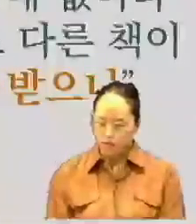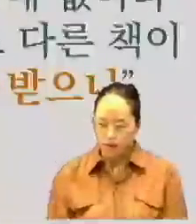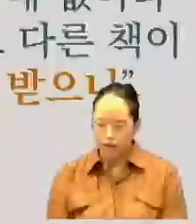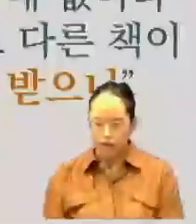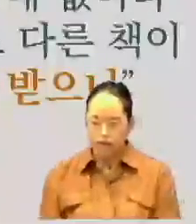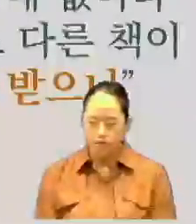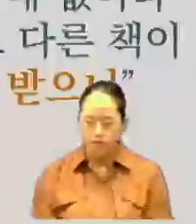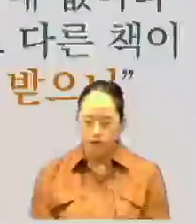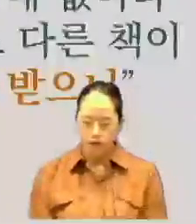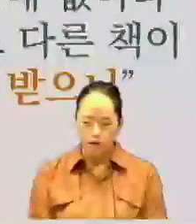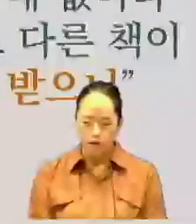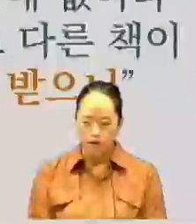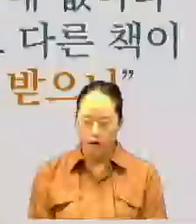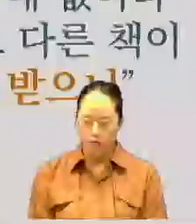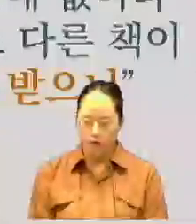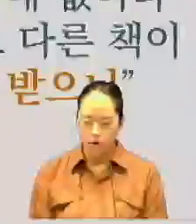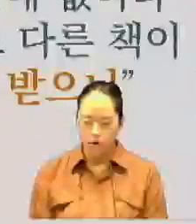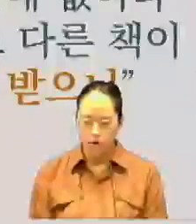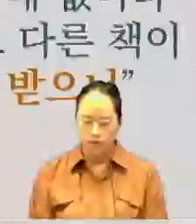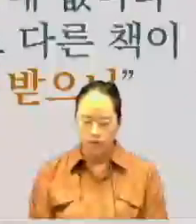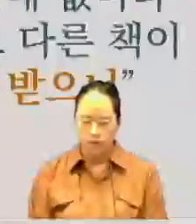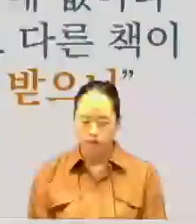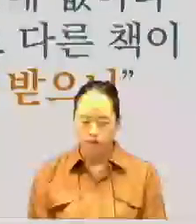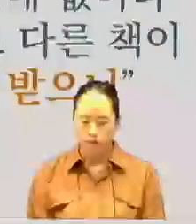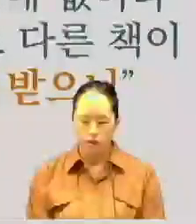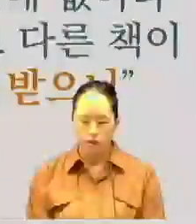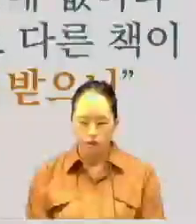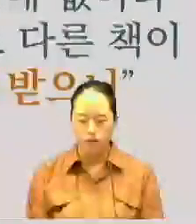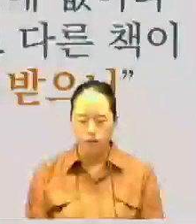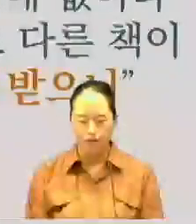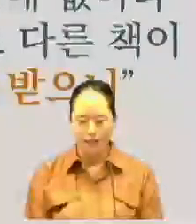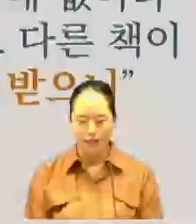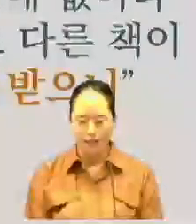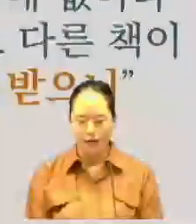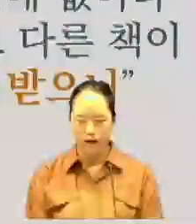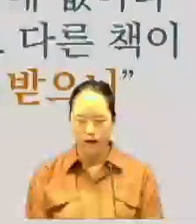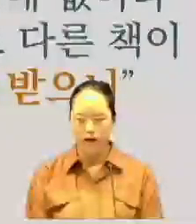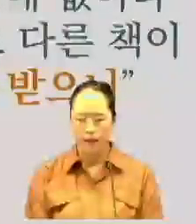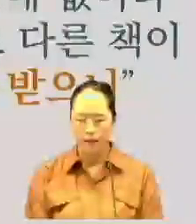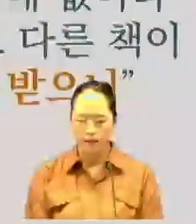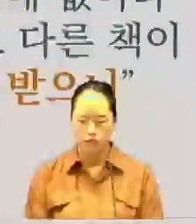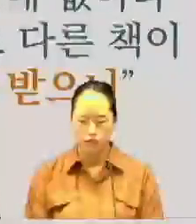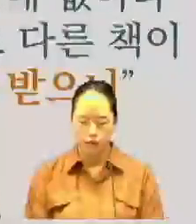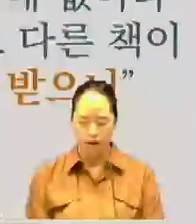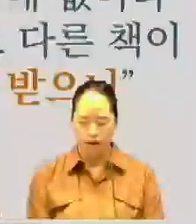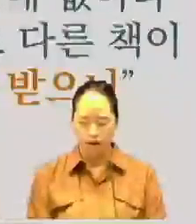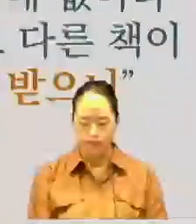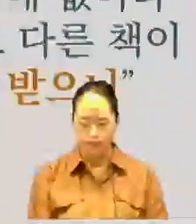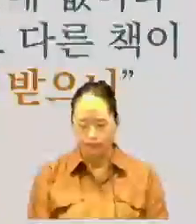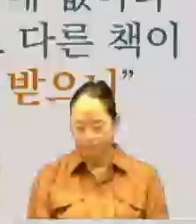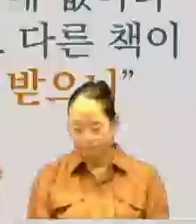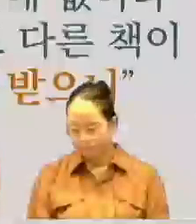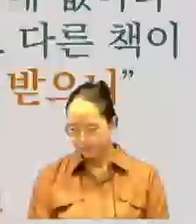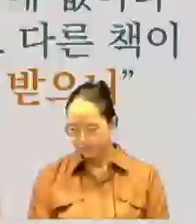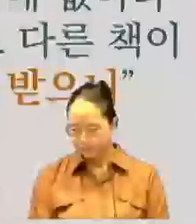所以约翰呢，他看到了一个白色的大宝座与坐在上面的，